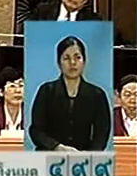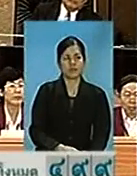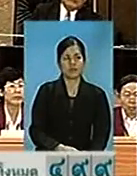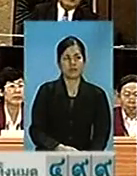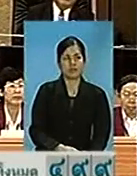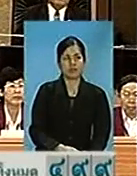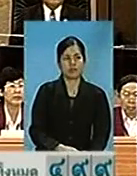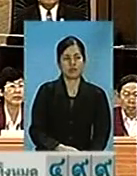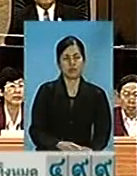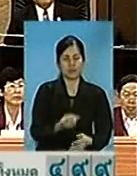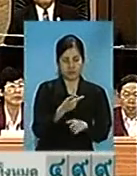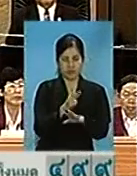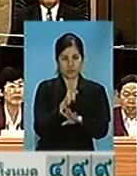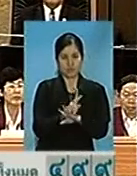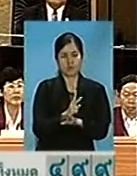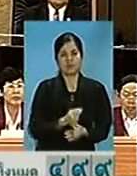ท่านประธานที่เคาร